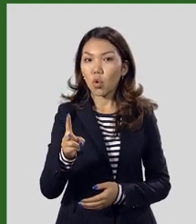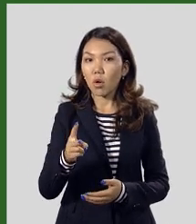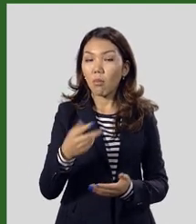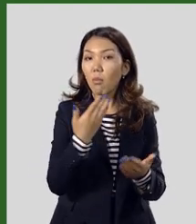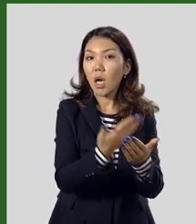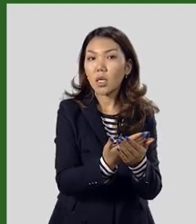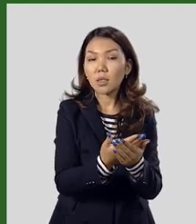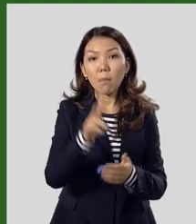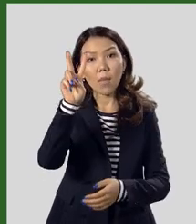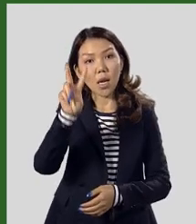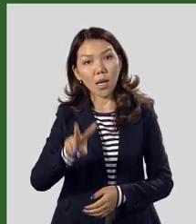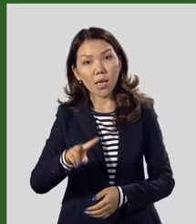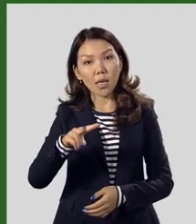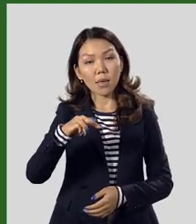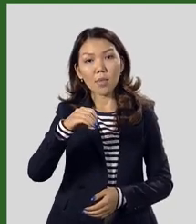параллели, меридианы.